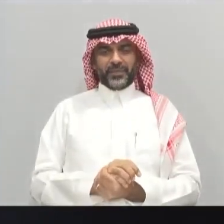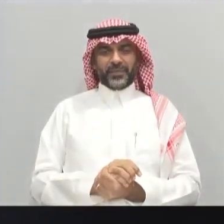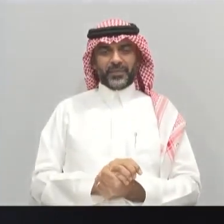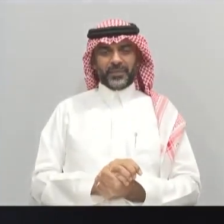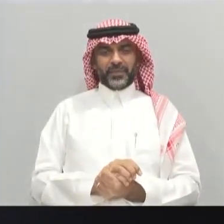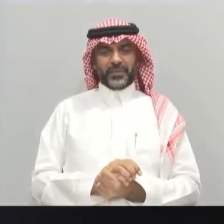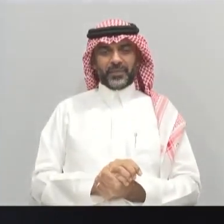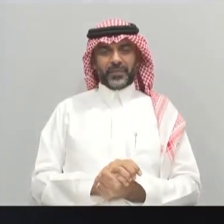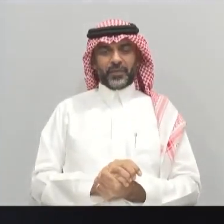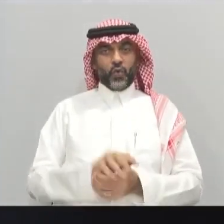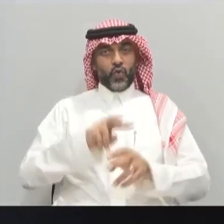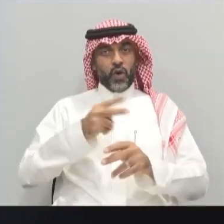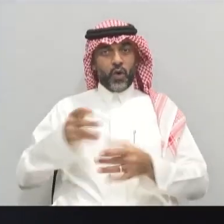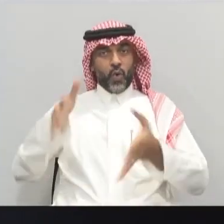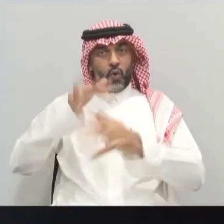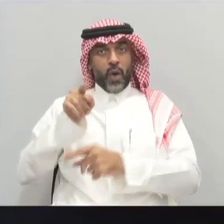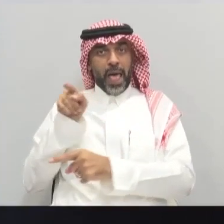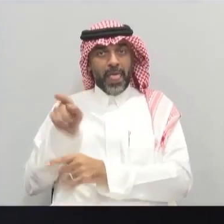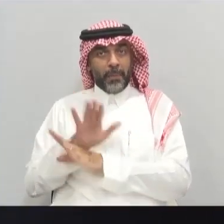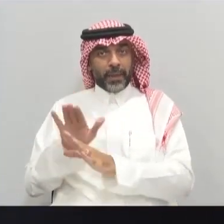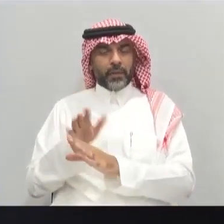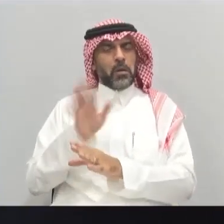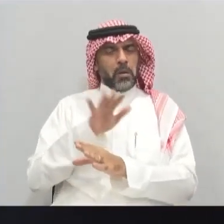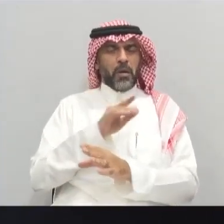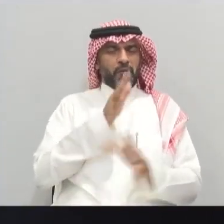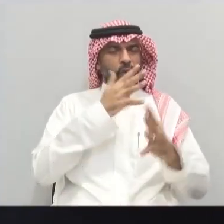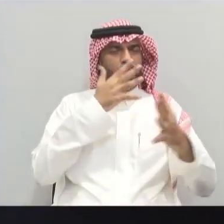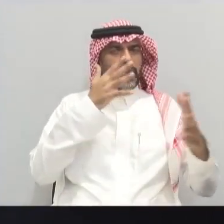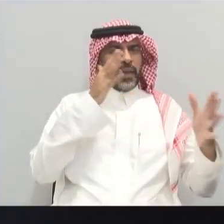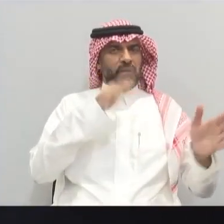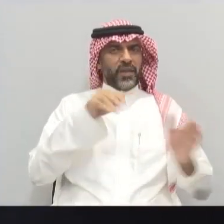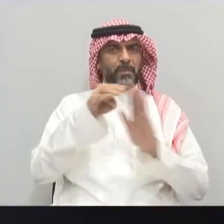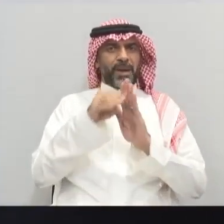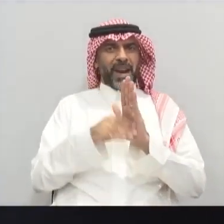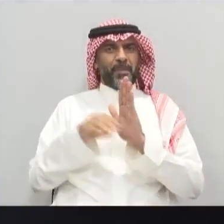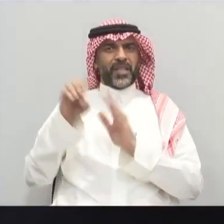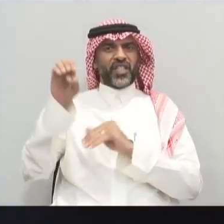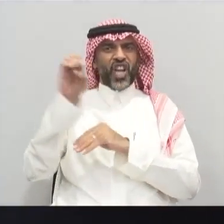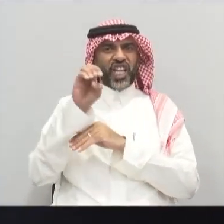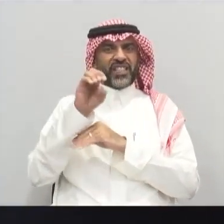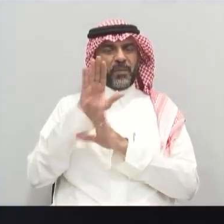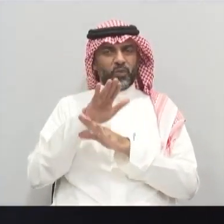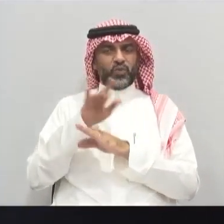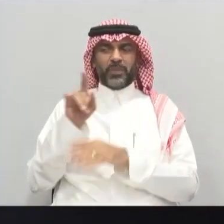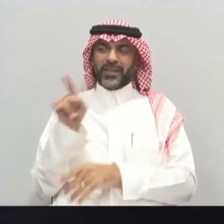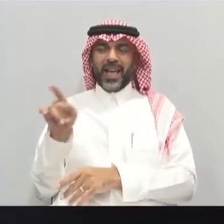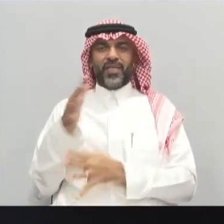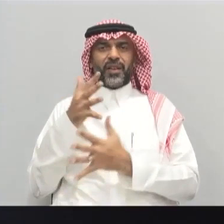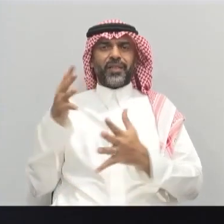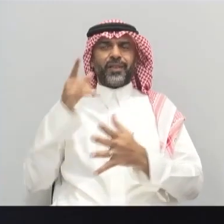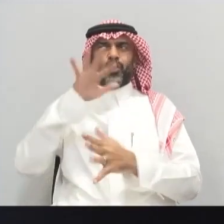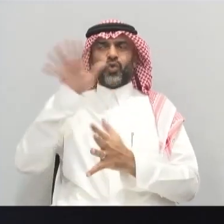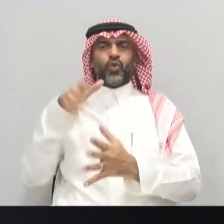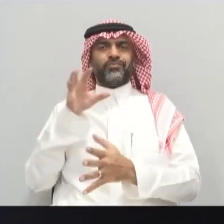المخططات التي يوفرها برنامج مايكروسوفت اكسل هي الاربع مخططات التي نشاهد المخطط الخطي